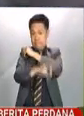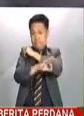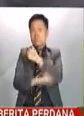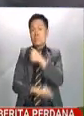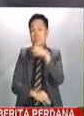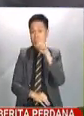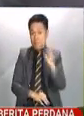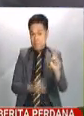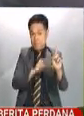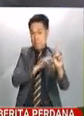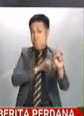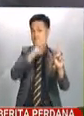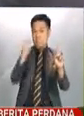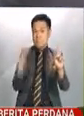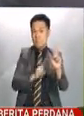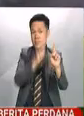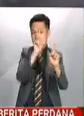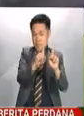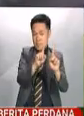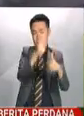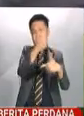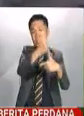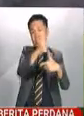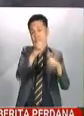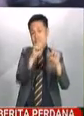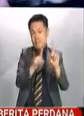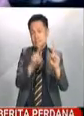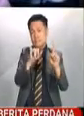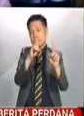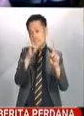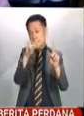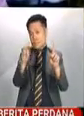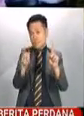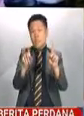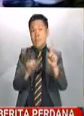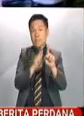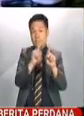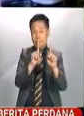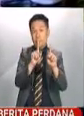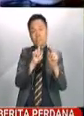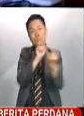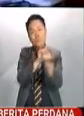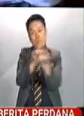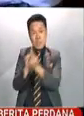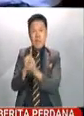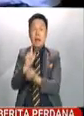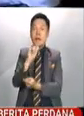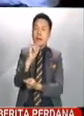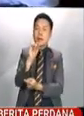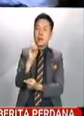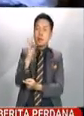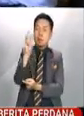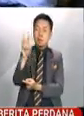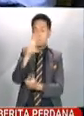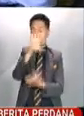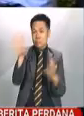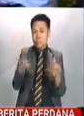Timbalan Menteri Komunikasi dan Multimedia, Dato' Idin Shazli Sith. 935